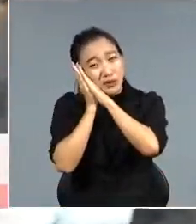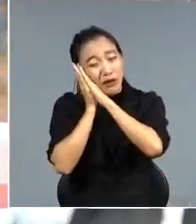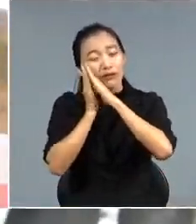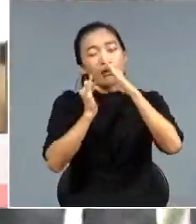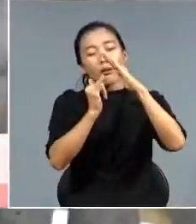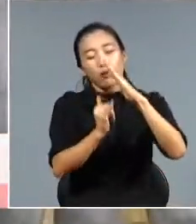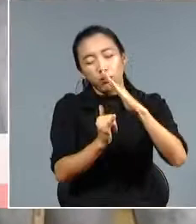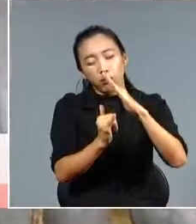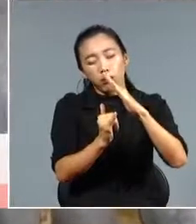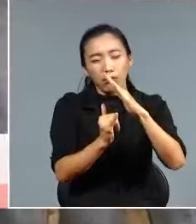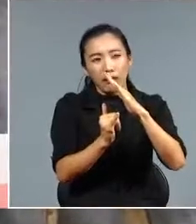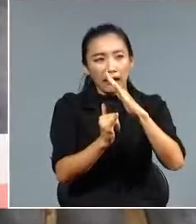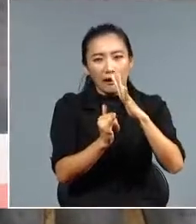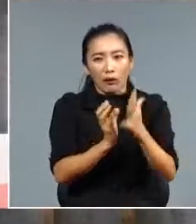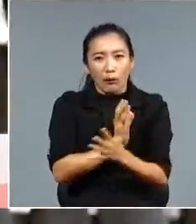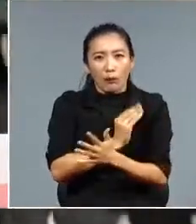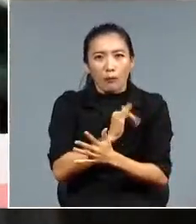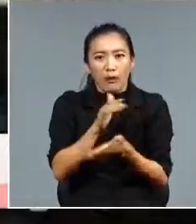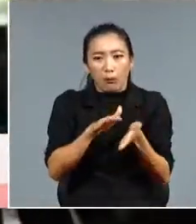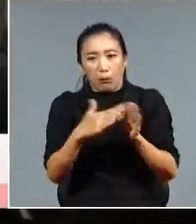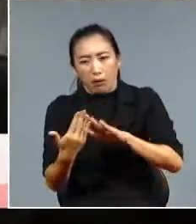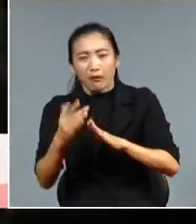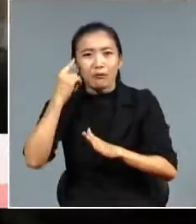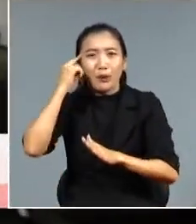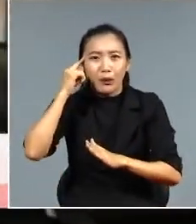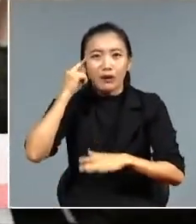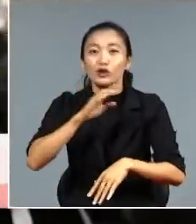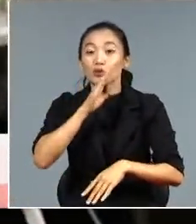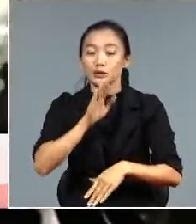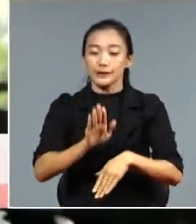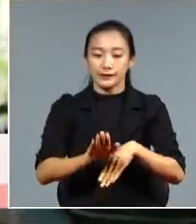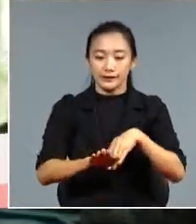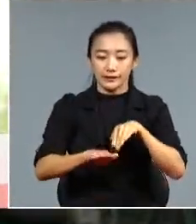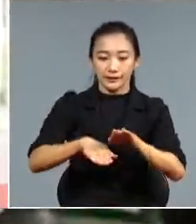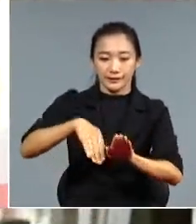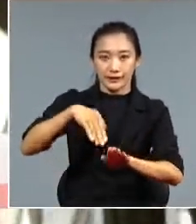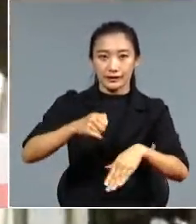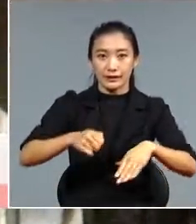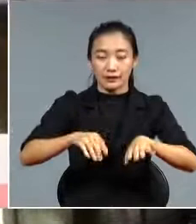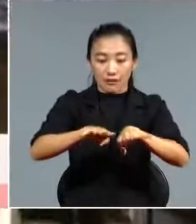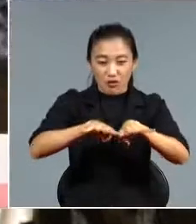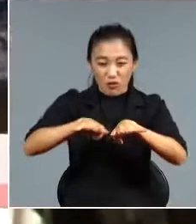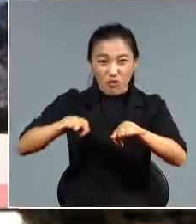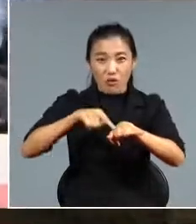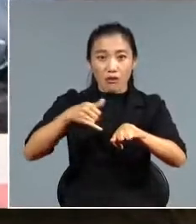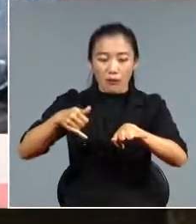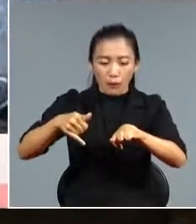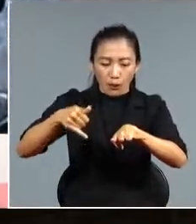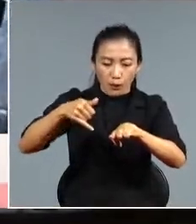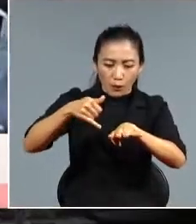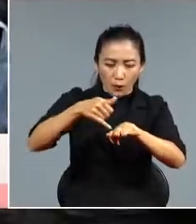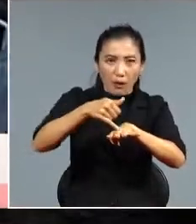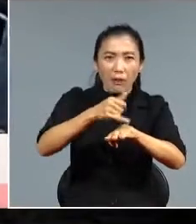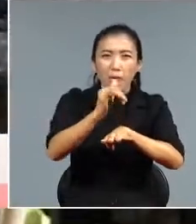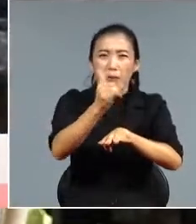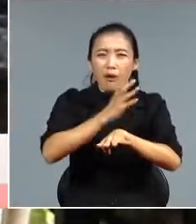ยนะฮะก็ต้องระวังนะครับรู้ว่าพื้นเนี่ยที่มันผุเนี่ยนะฮะมันจะพังตกลงไปด้านล่างต้องเอาแผ่นไม้ที่ห